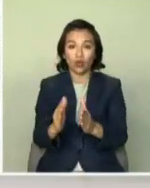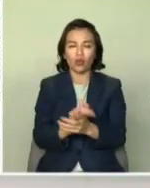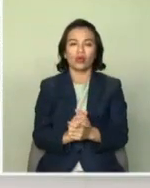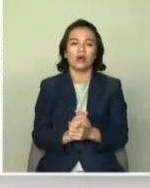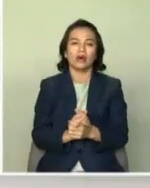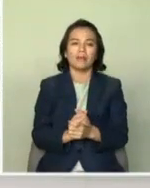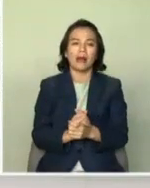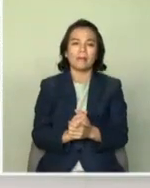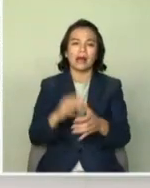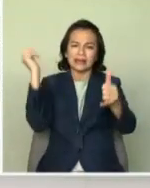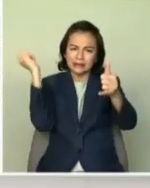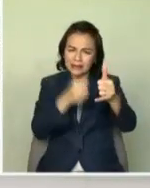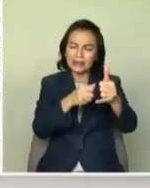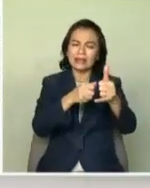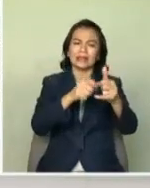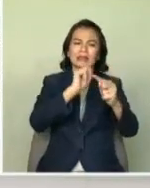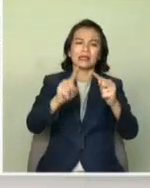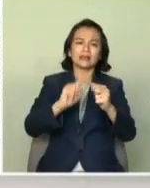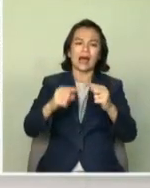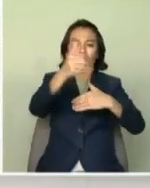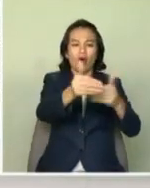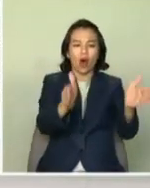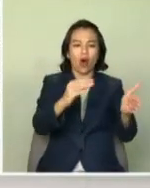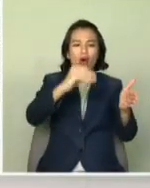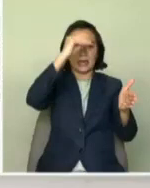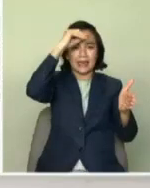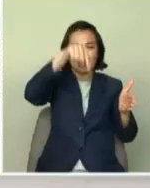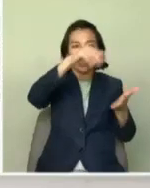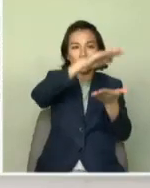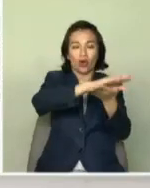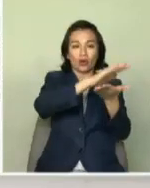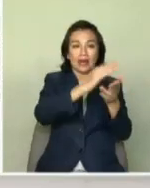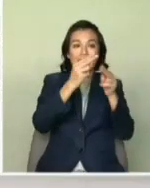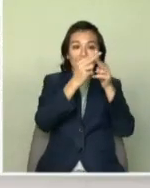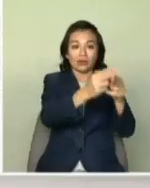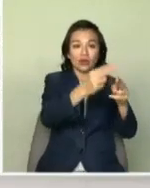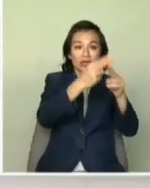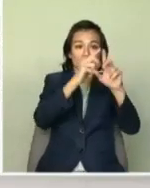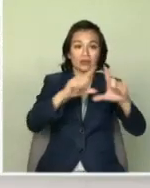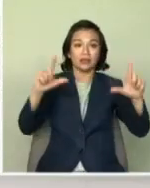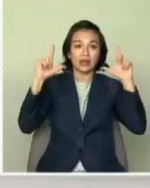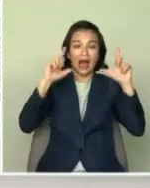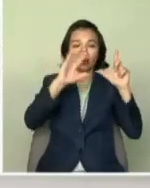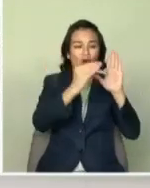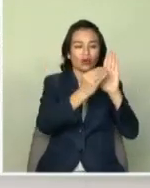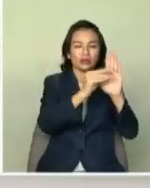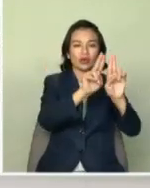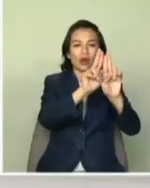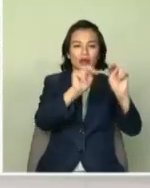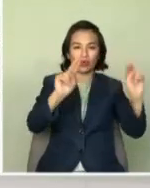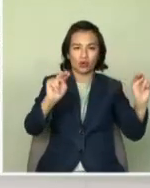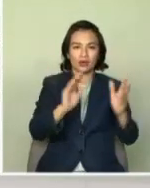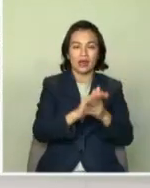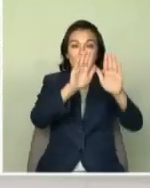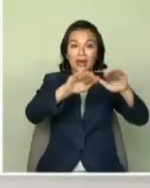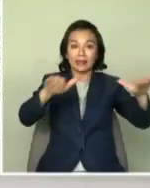ายร่างกายในห้องเรียนนี่เป็นเหตุการณ์ที่เกิดขึ้นในโรงเรียนเอกชนชื่อดังพื้นที่จังหวัดนนทบุรีเราเห็นว่า